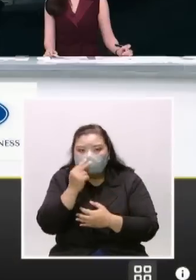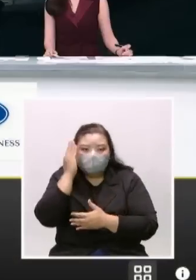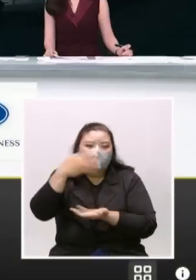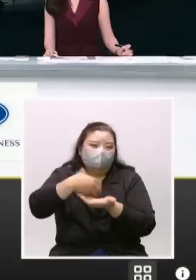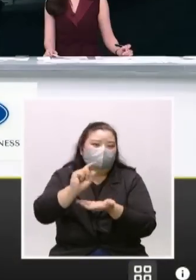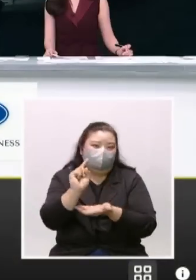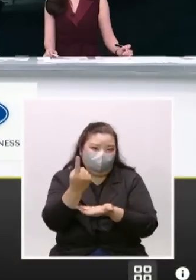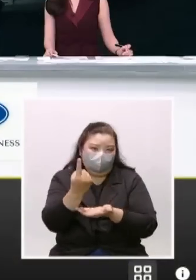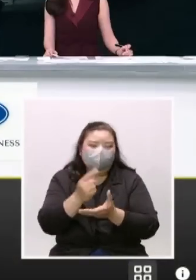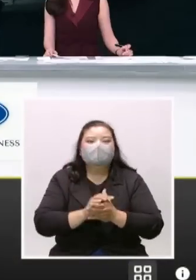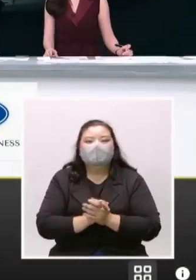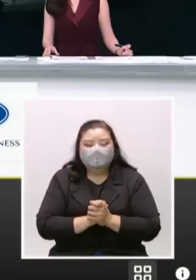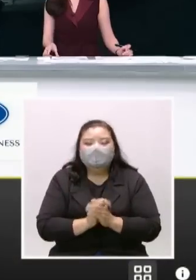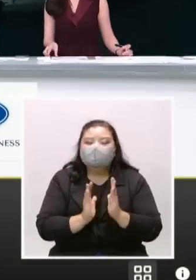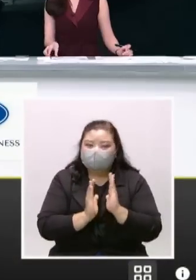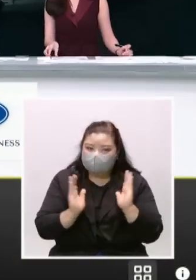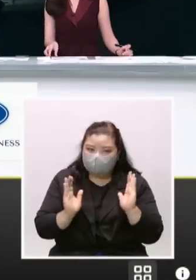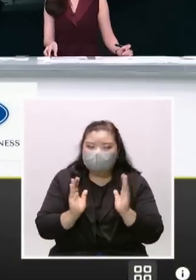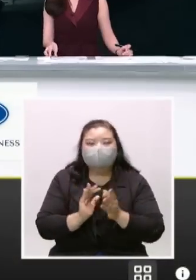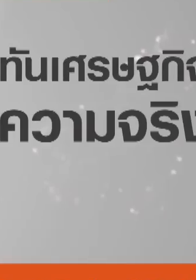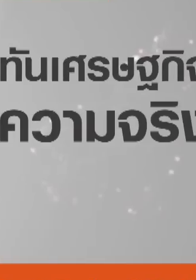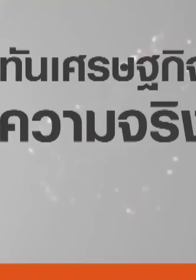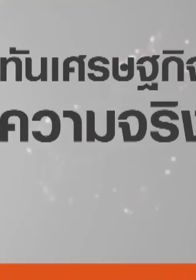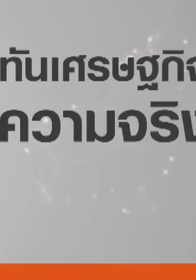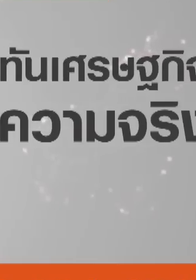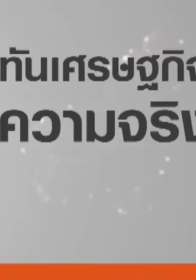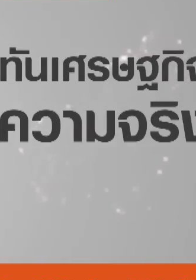ขอบค วัี้ขอบคุ Grace มากครับขอบุณค่ะ